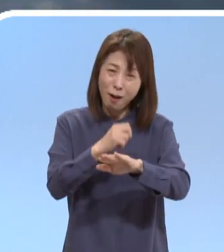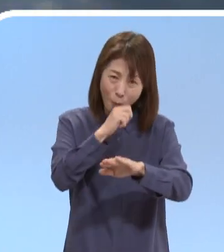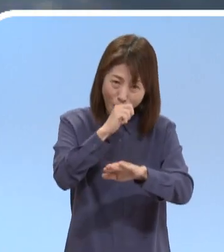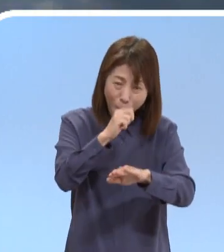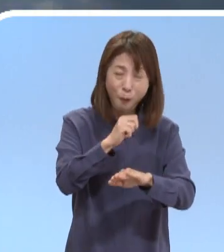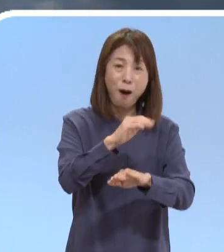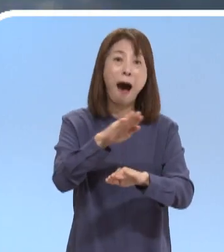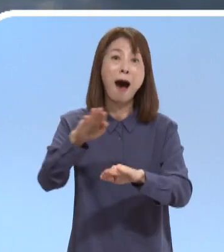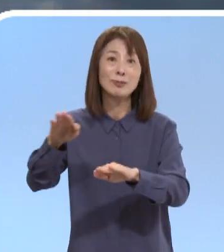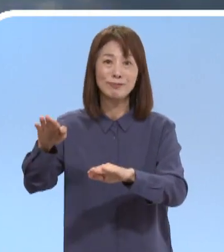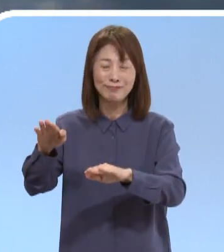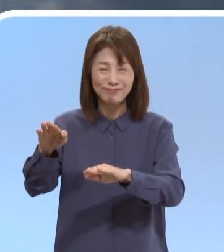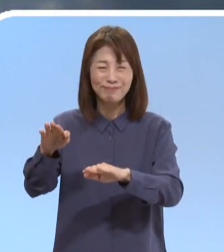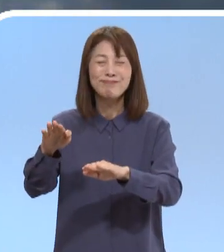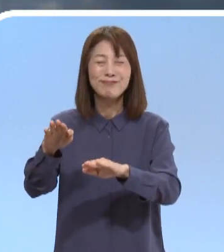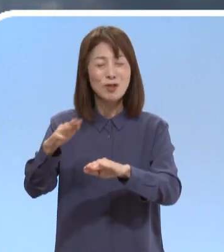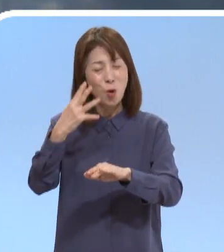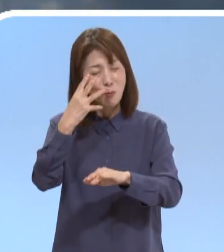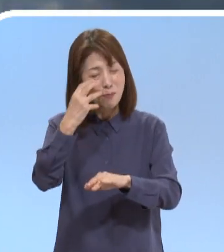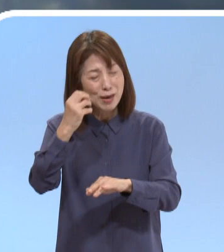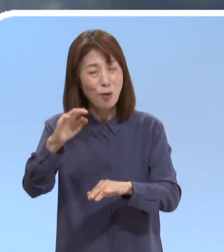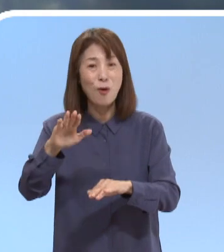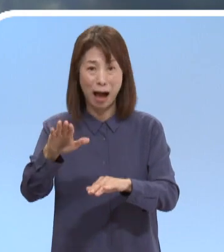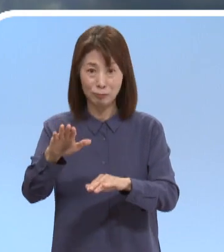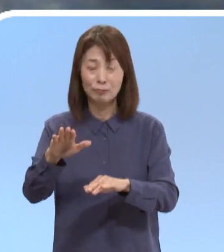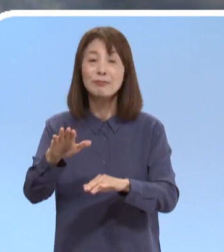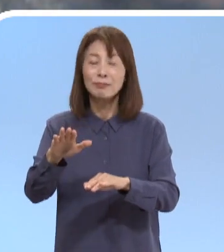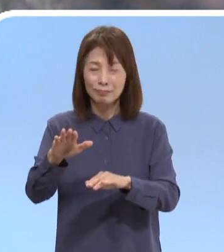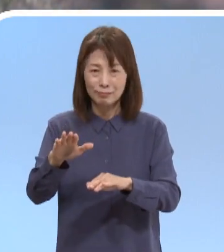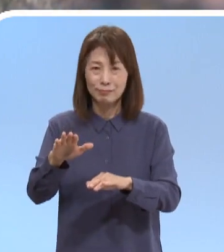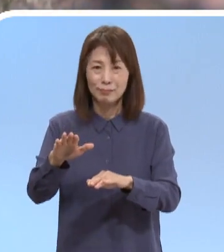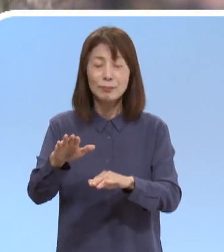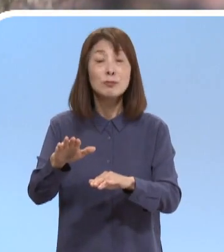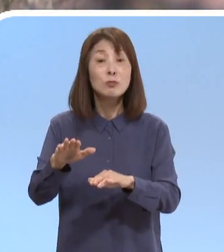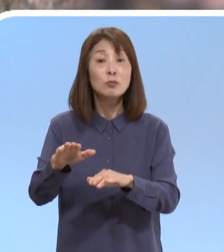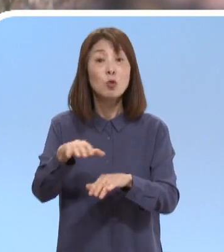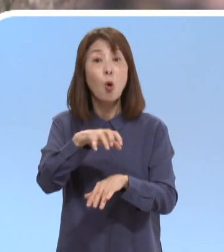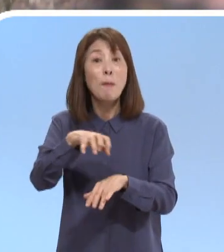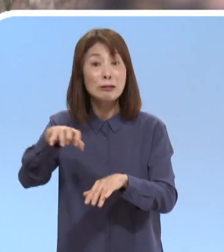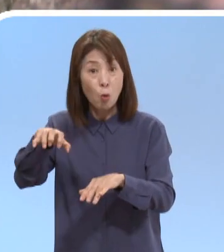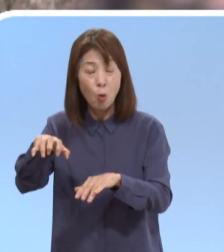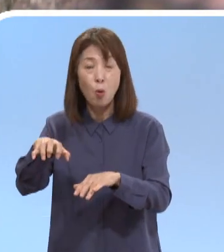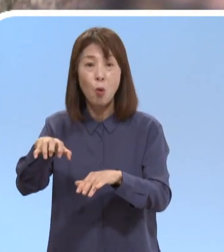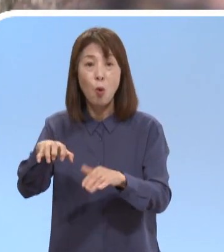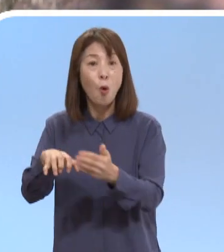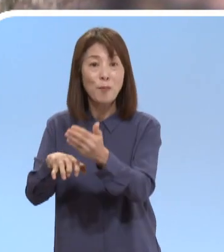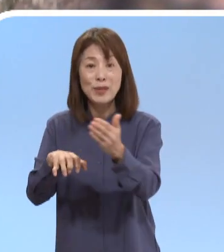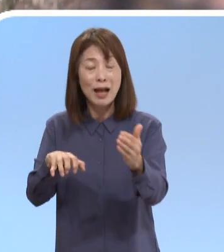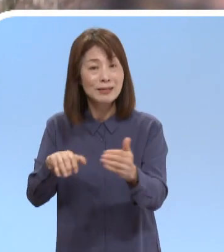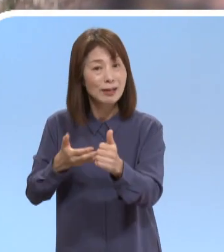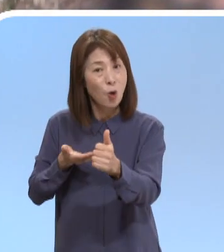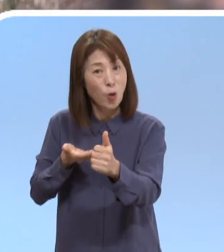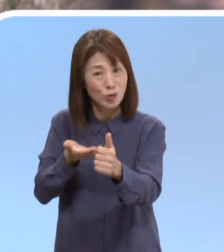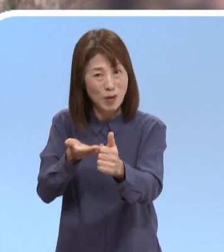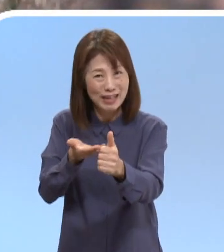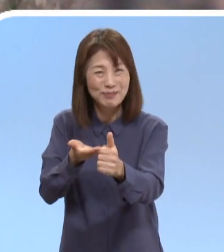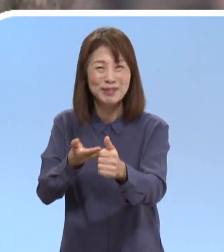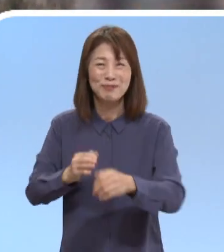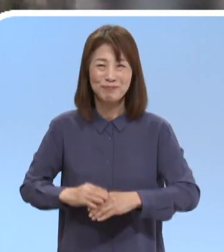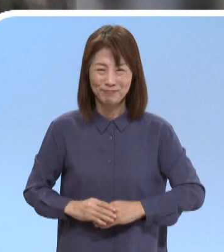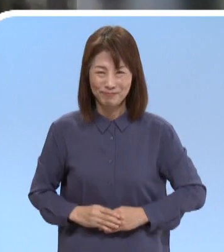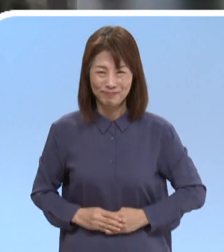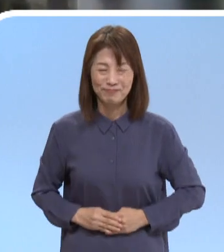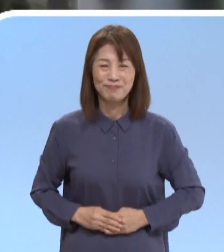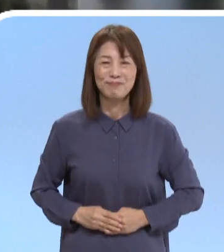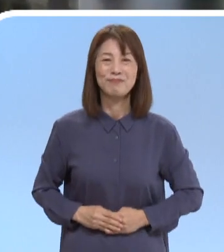思いを知ることでさらに魅力的に感じられる。そんなより質の高い旅の感動体験を提案